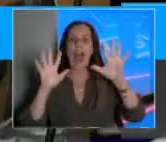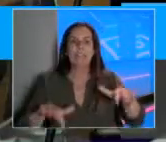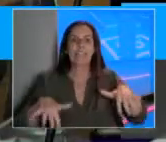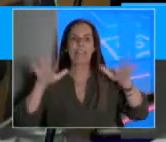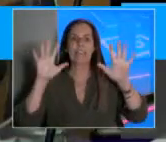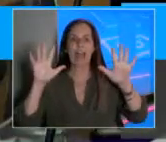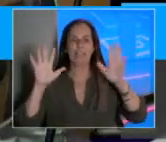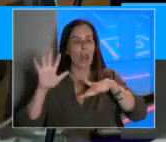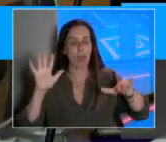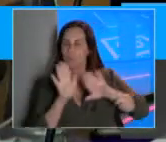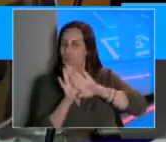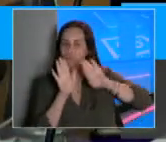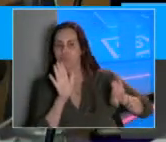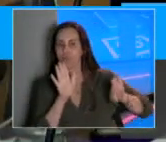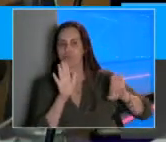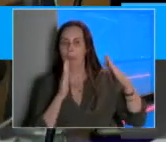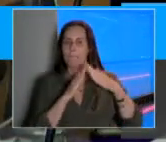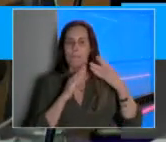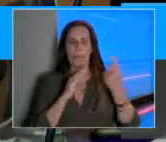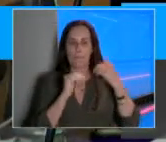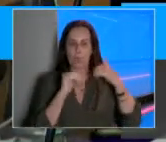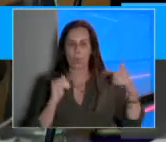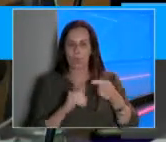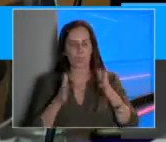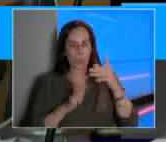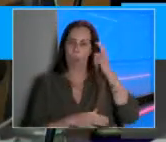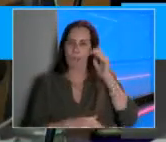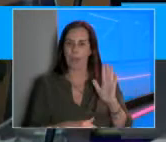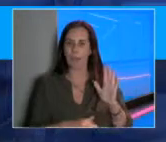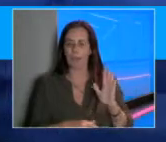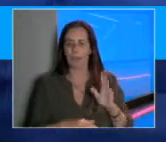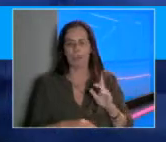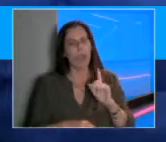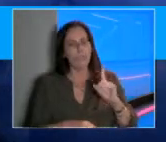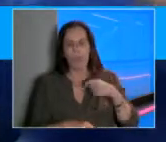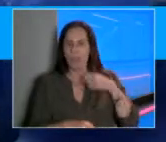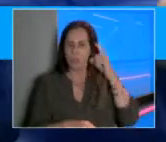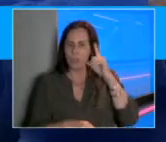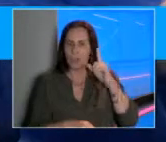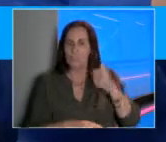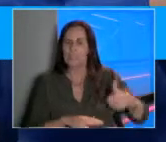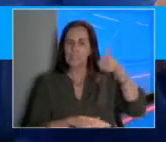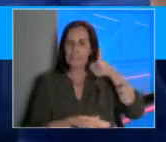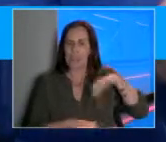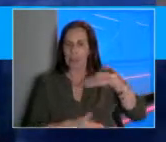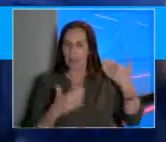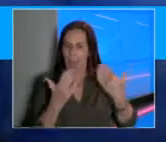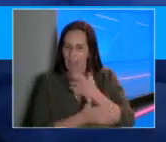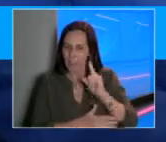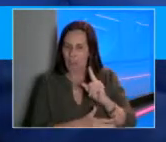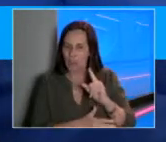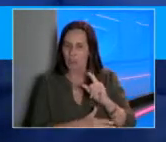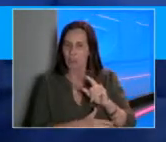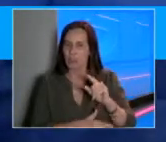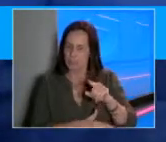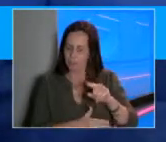10,000 ילדים שנמצאים בבידוד, זה כמובן נורא מדאיג. מצד אחר, אני חושבת שהשר החדש שנכנס לתפקיד, אני